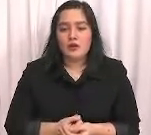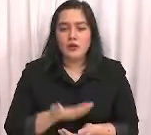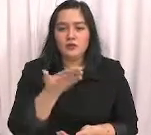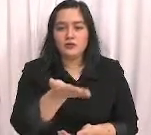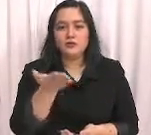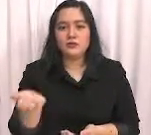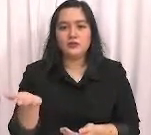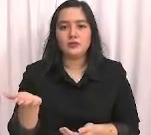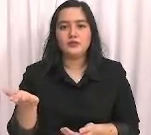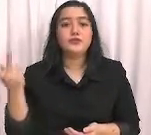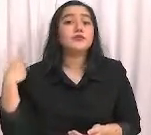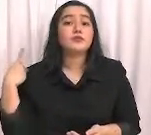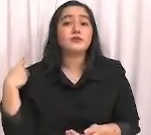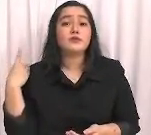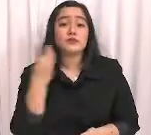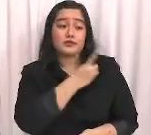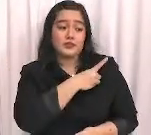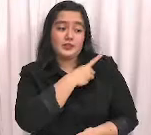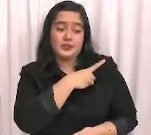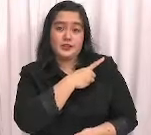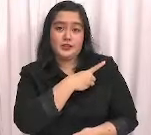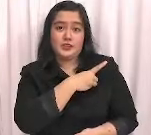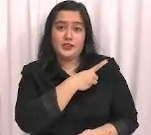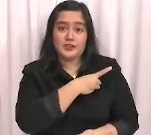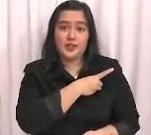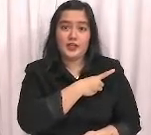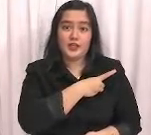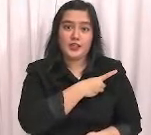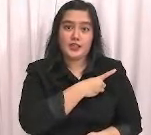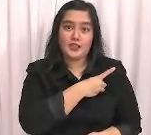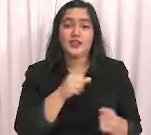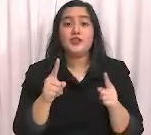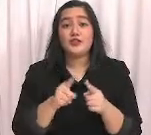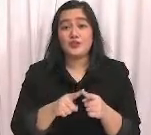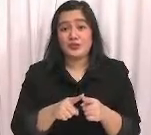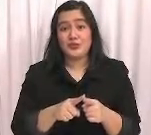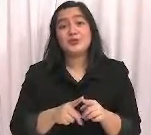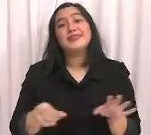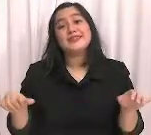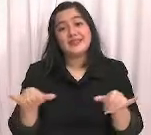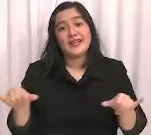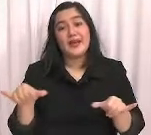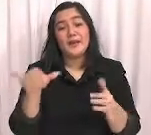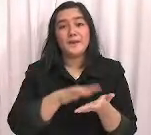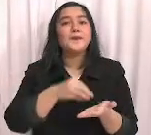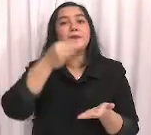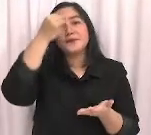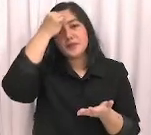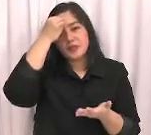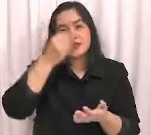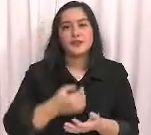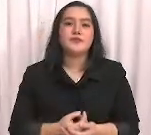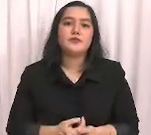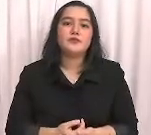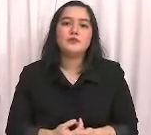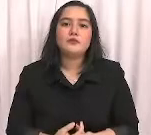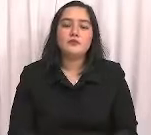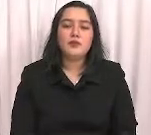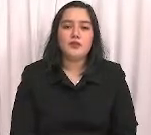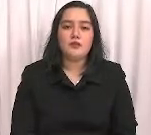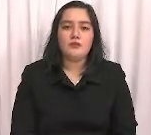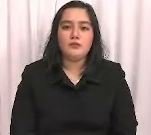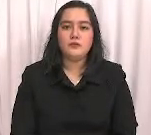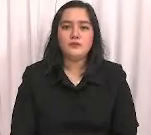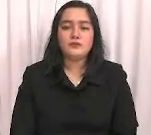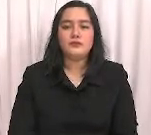magkakaroon din kayo ng desire na mag-a-adjust din po kayo. You see, I mean, gusto nyong abutin po yon. Kasi dito sa